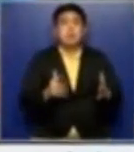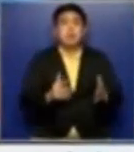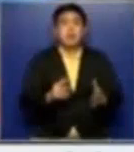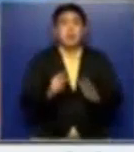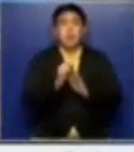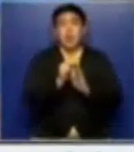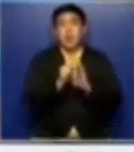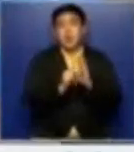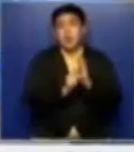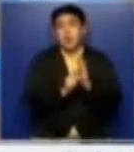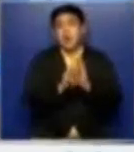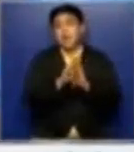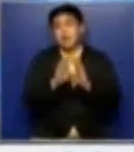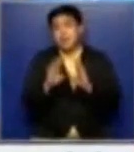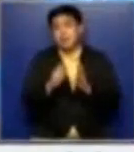ฎเข้าระเบียบโยก